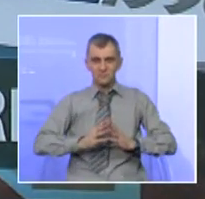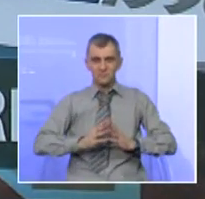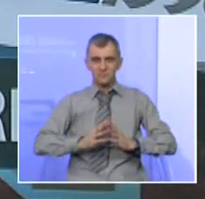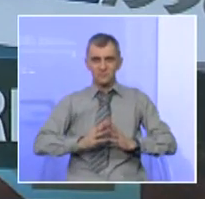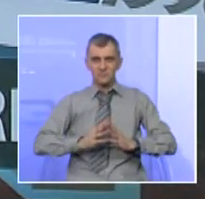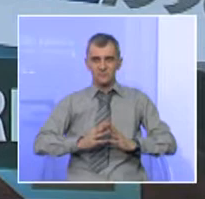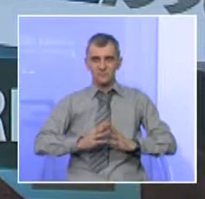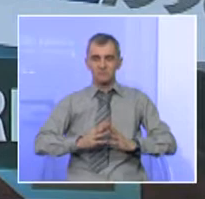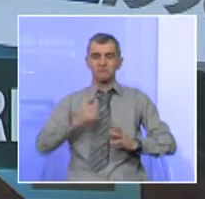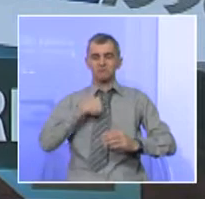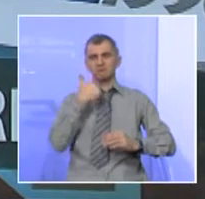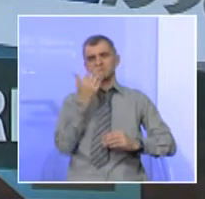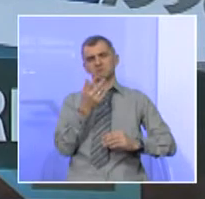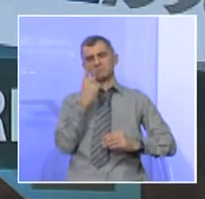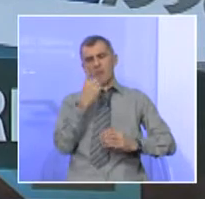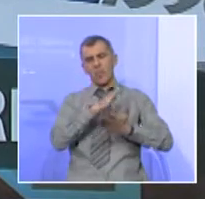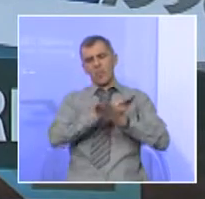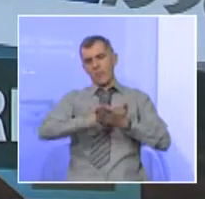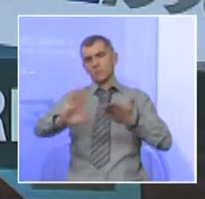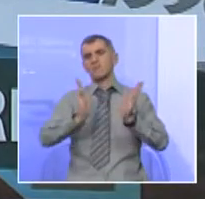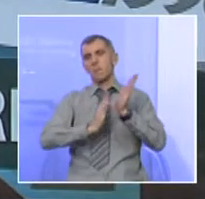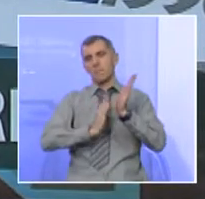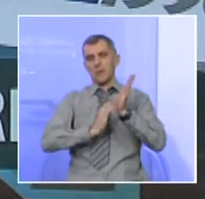Evo, daću vam jedan vrlo jednostavan primjer.